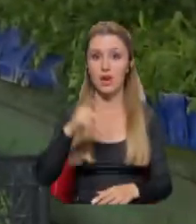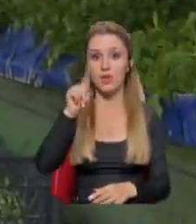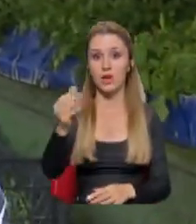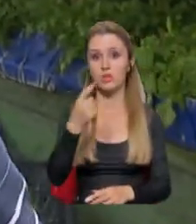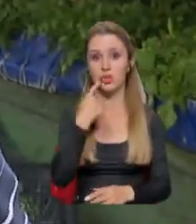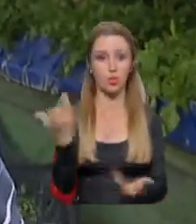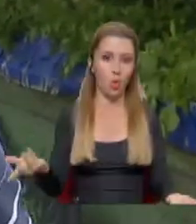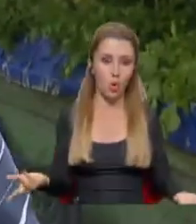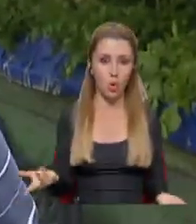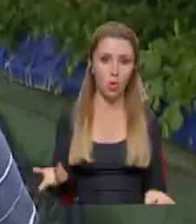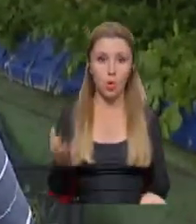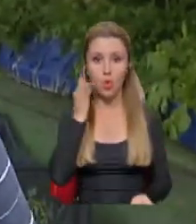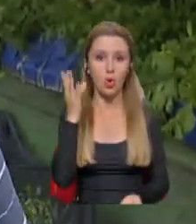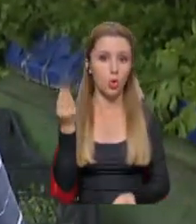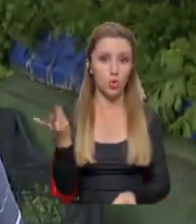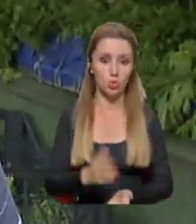vergi alacağız falan gibi artık o duruma getirdiler yani ülkeyi